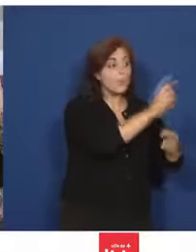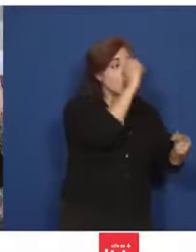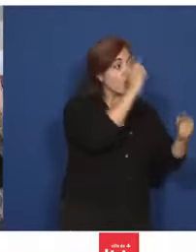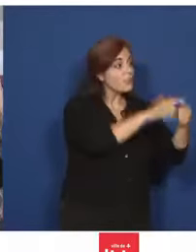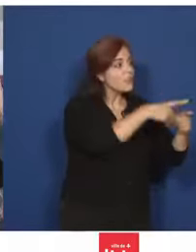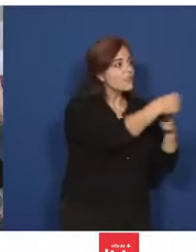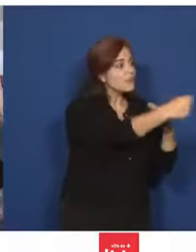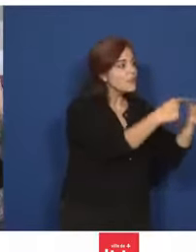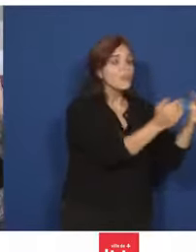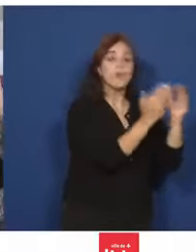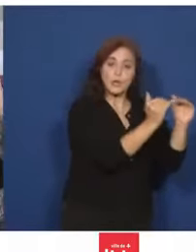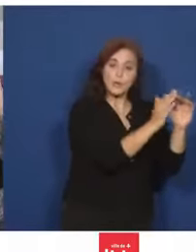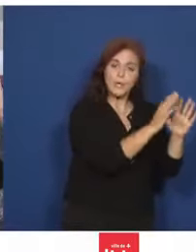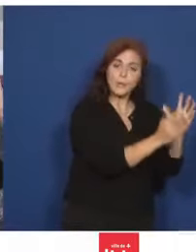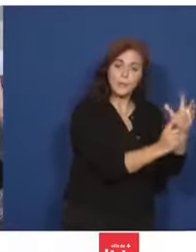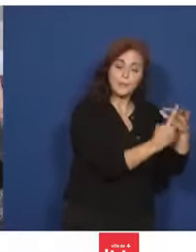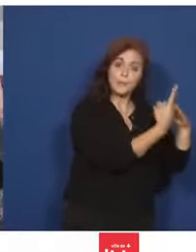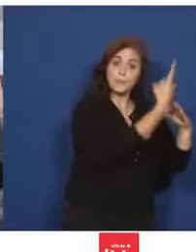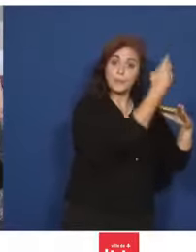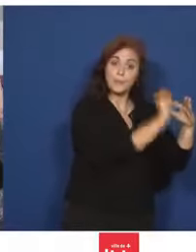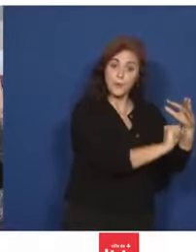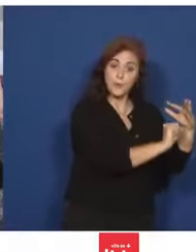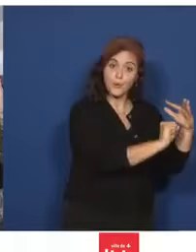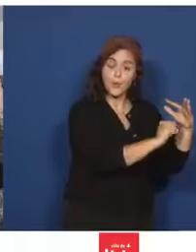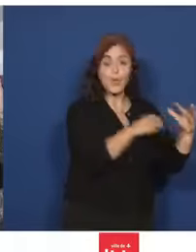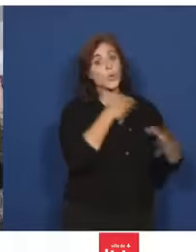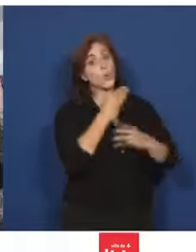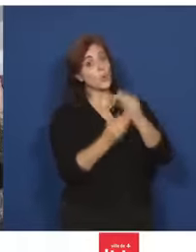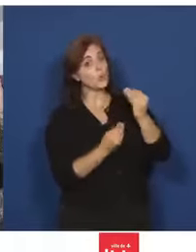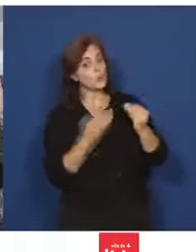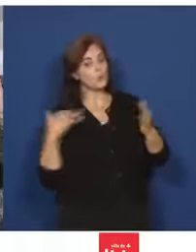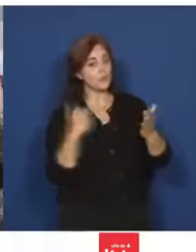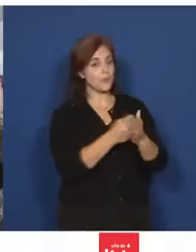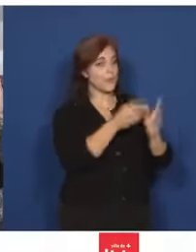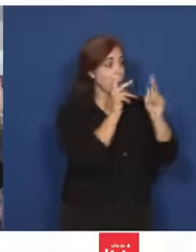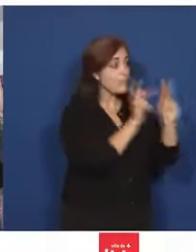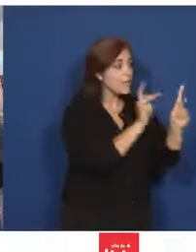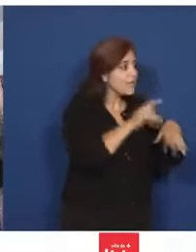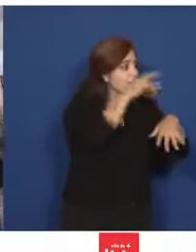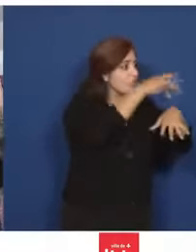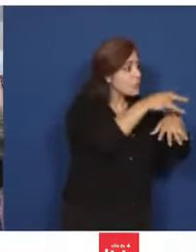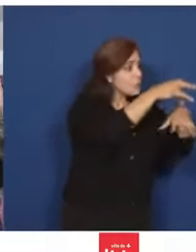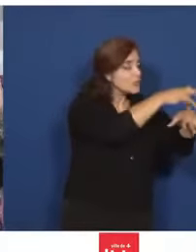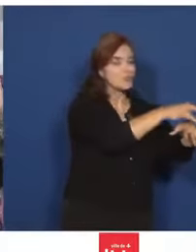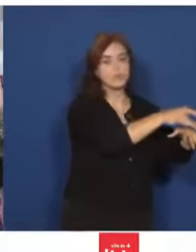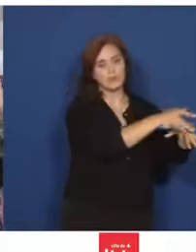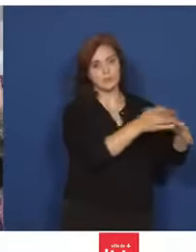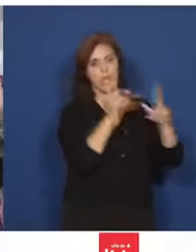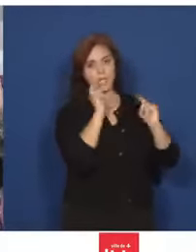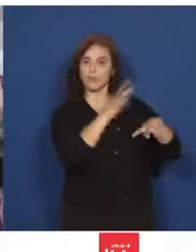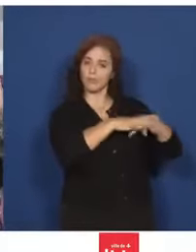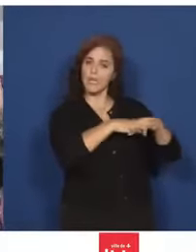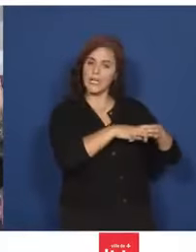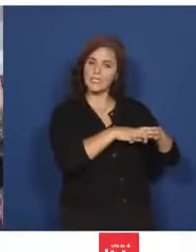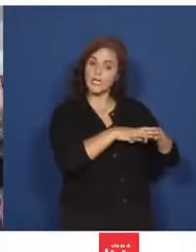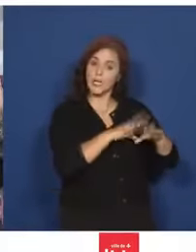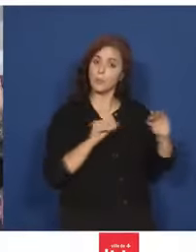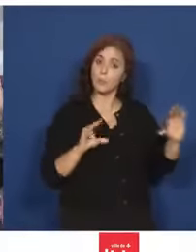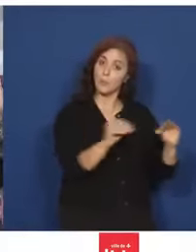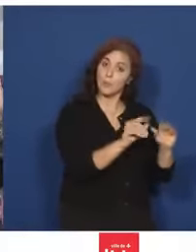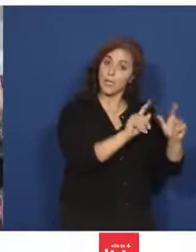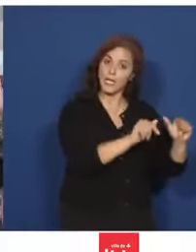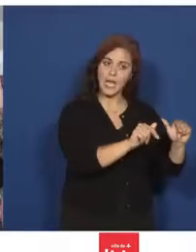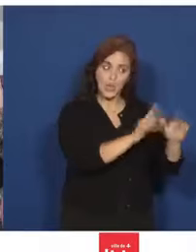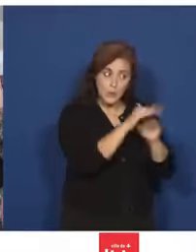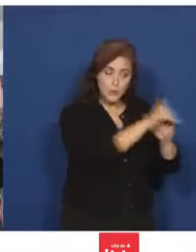botanique ? Restera-t-il un lieu pédagogique précieux dans ce quartier populaire ? L'exemple tout proche de